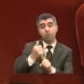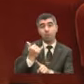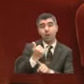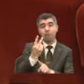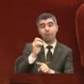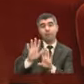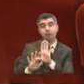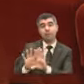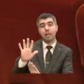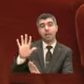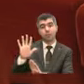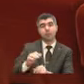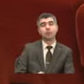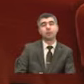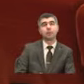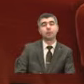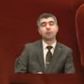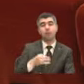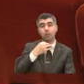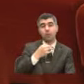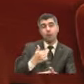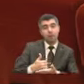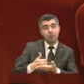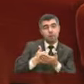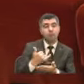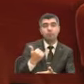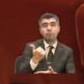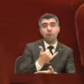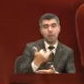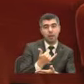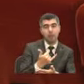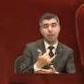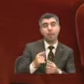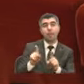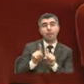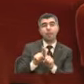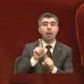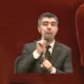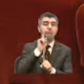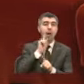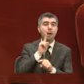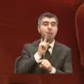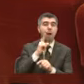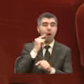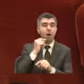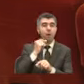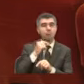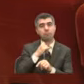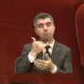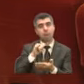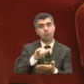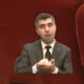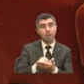2015، واللي بالمناسبة كيقدم خدمات مهمة. بالنسبة للأرامل، الأرامل اللي اليوم وصلنا تقريبا